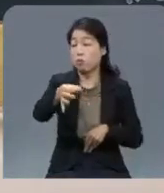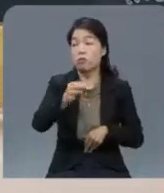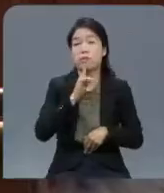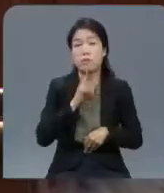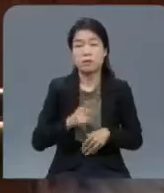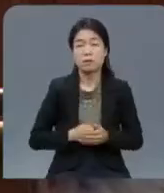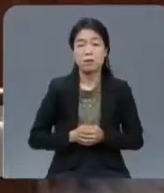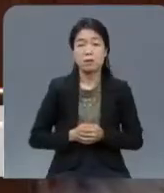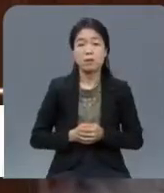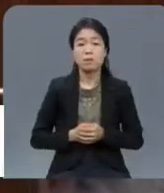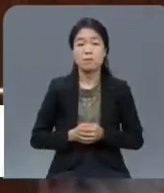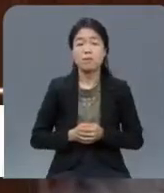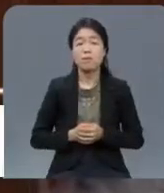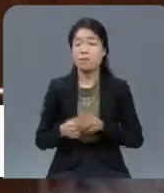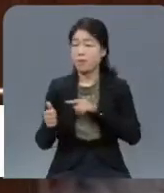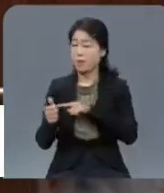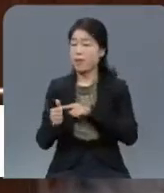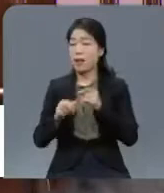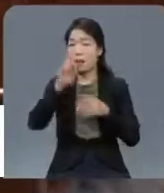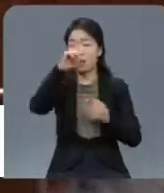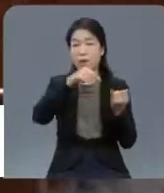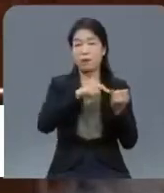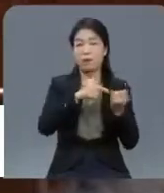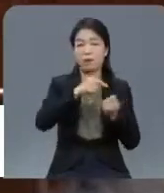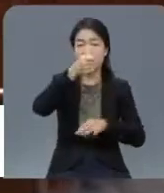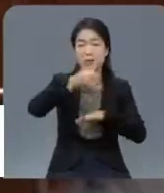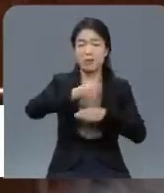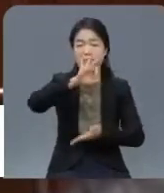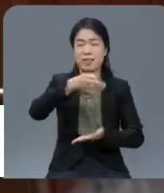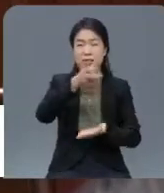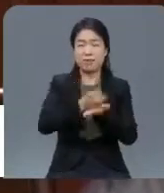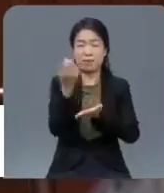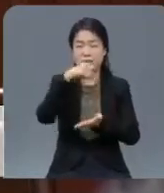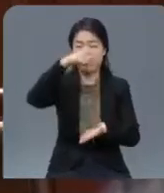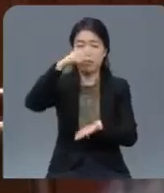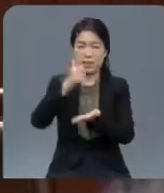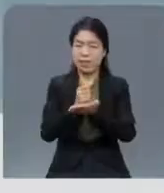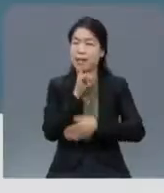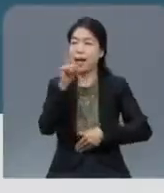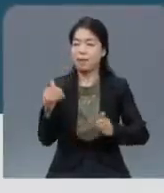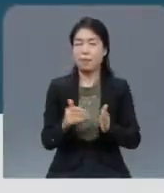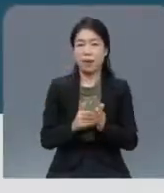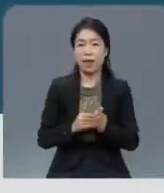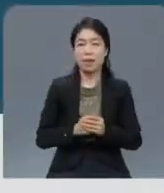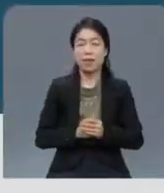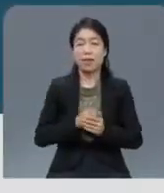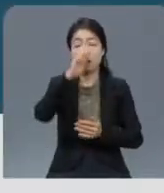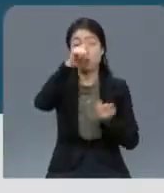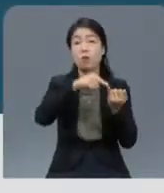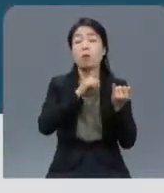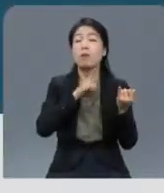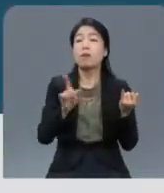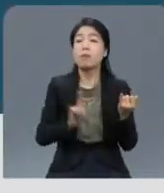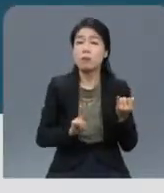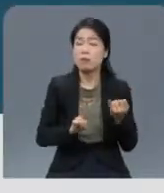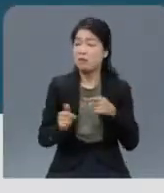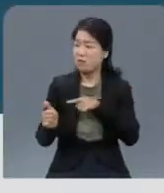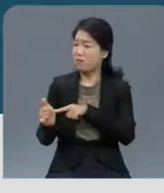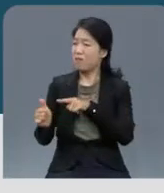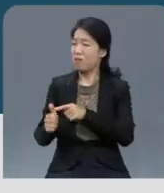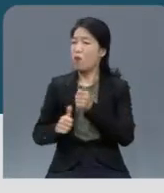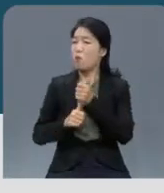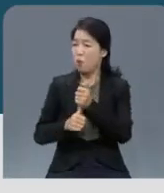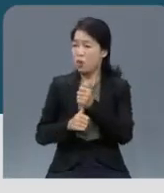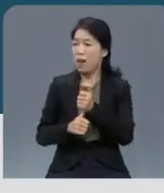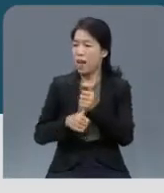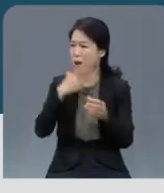주장했습니다. A씨는 박 의원을 최저임금법 위반 등으로 고소했습니다. 박 의원은 이에 대해 A씨는 보좌관